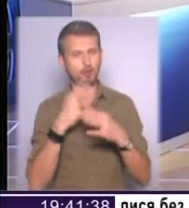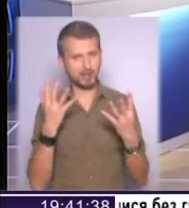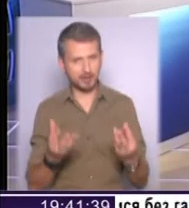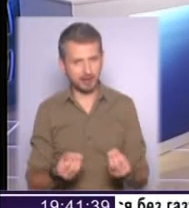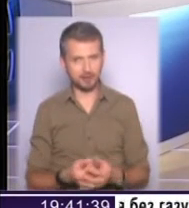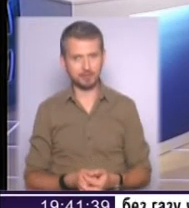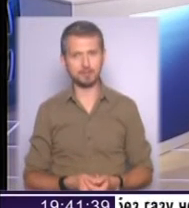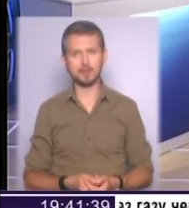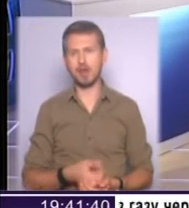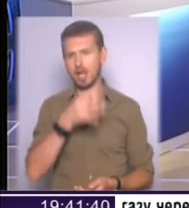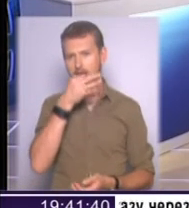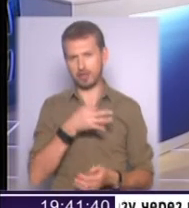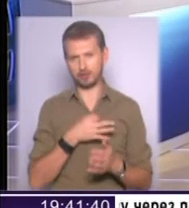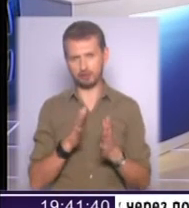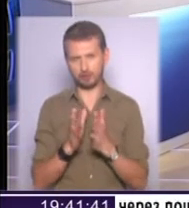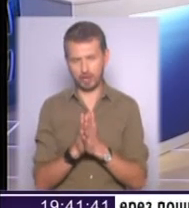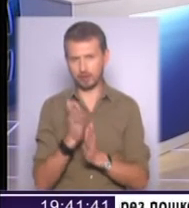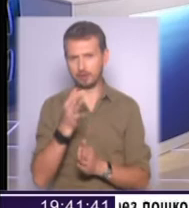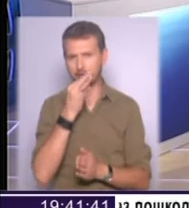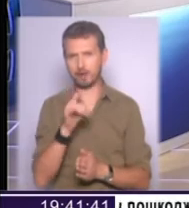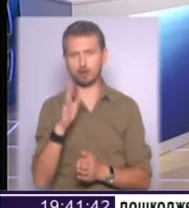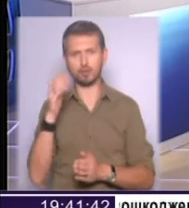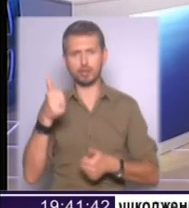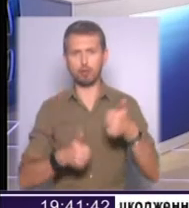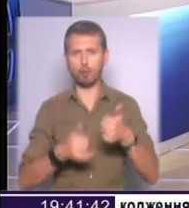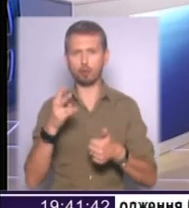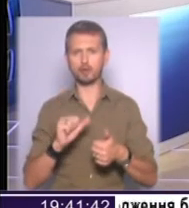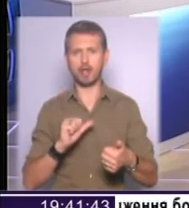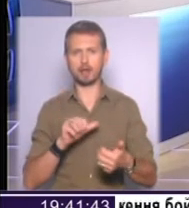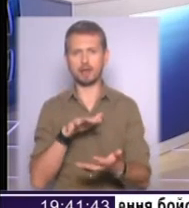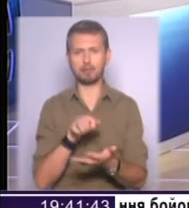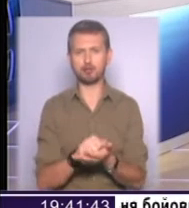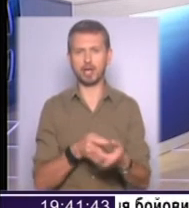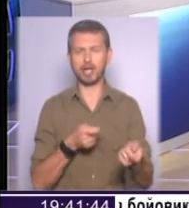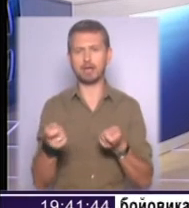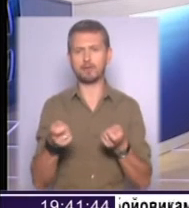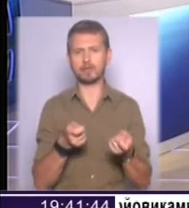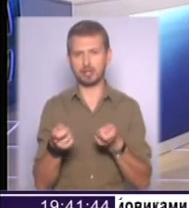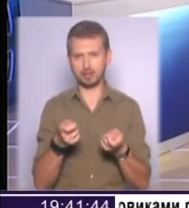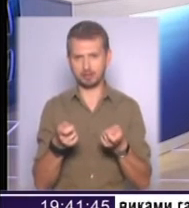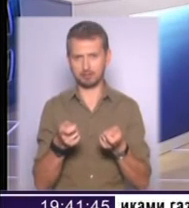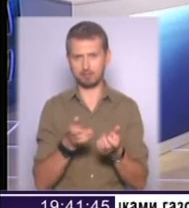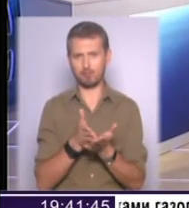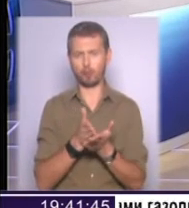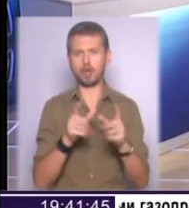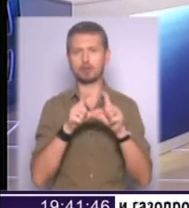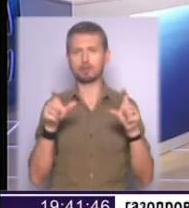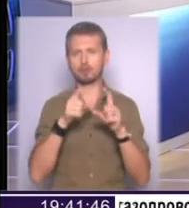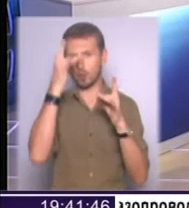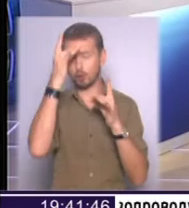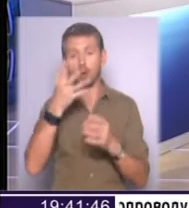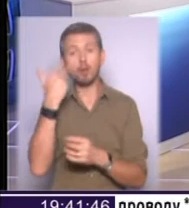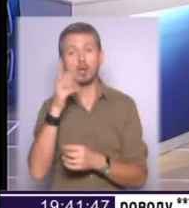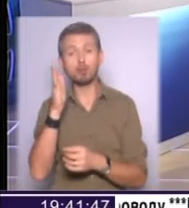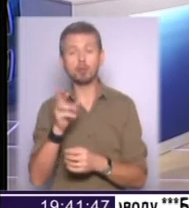Добрий вечір. Скажіть, будь ласка, ви сказали, що буде конкурс на заміщення керівництва культури. Коли це буде? І як